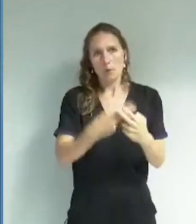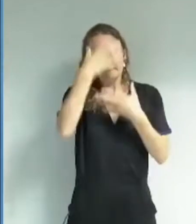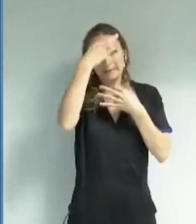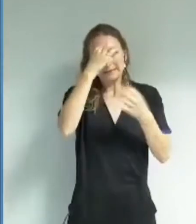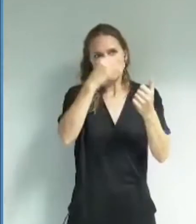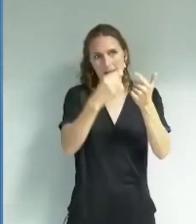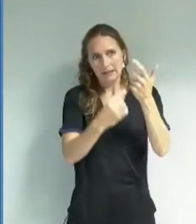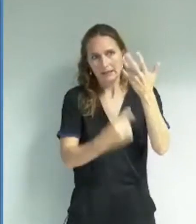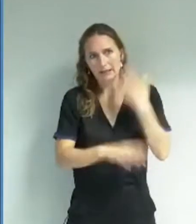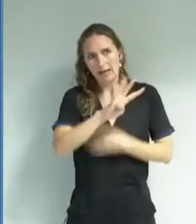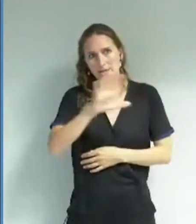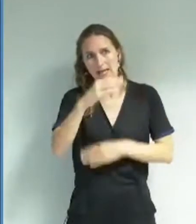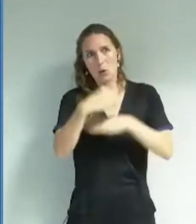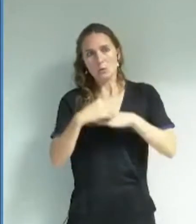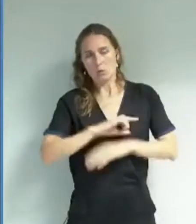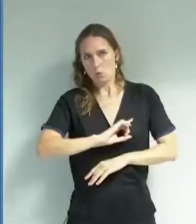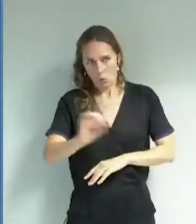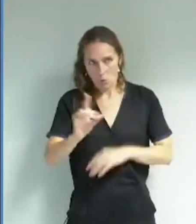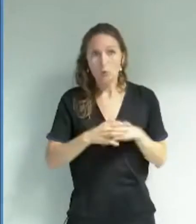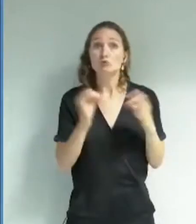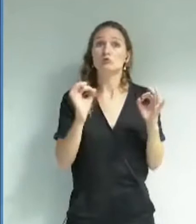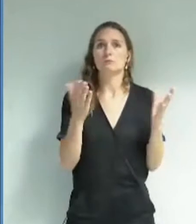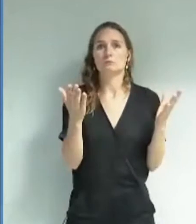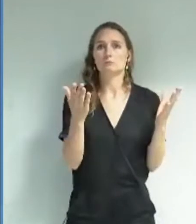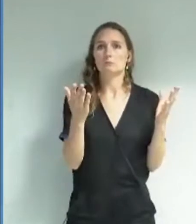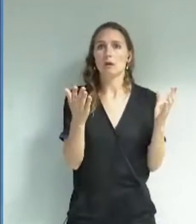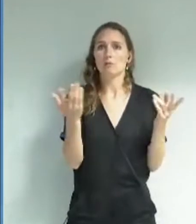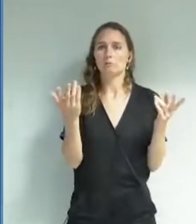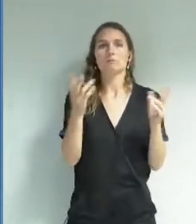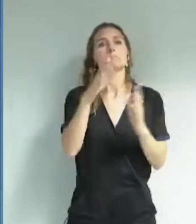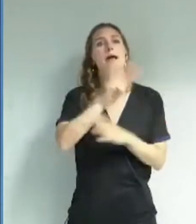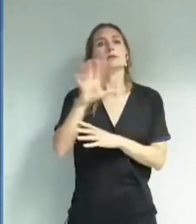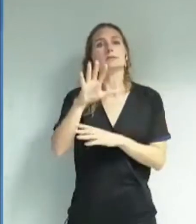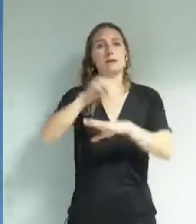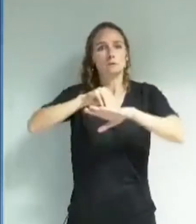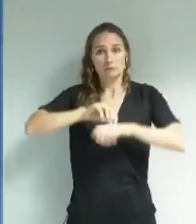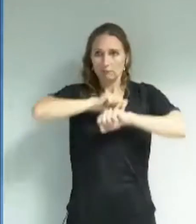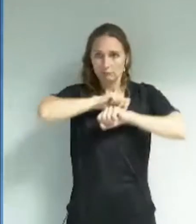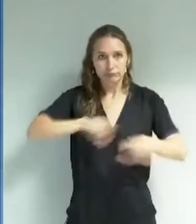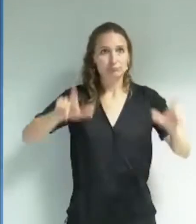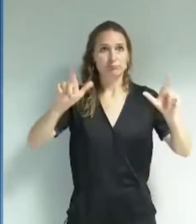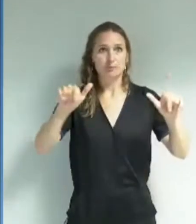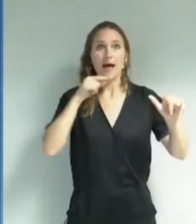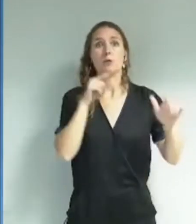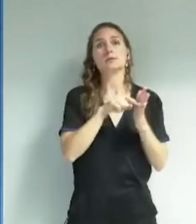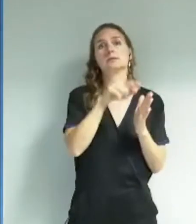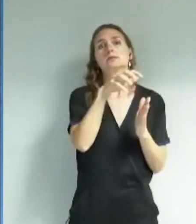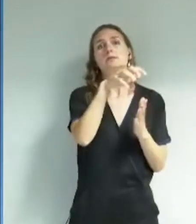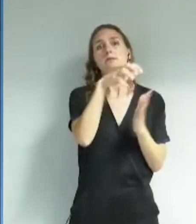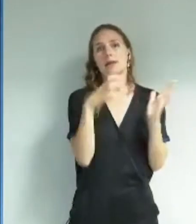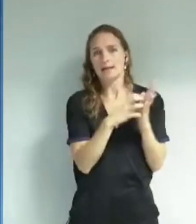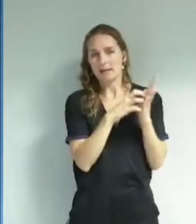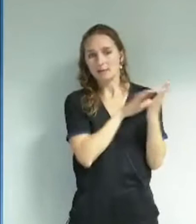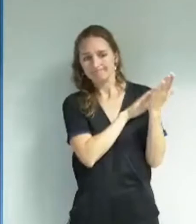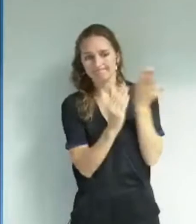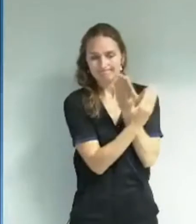aux 45 préconisations. Comme il a été dit, elles sont publiques, elles sont annexées à cette délibération et l'ensemble du rapport sera mis en ligne sur